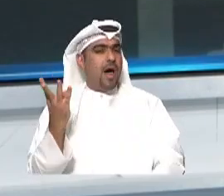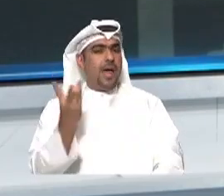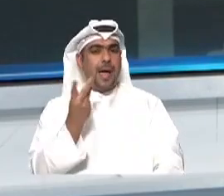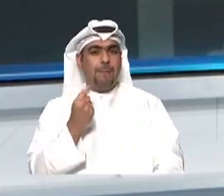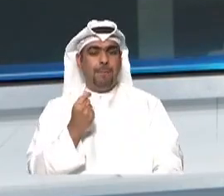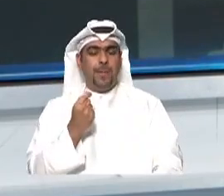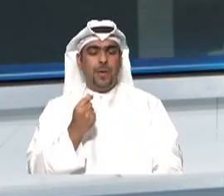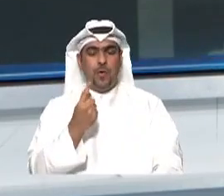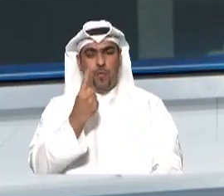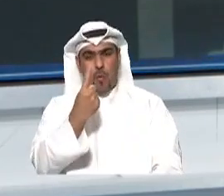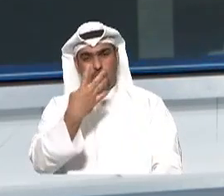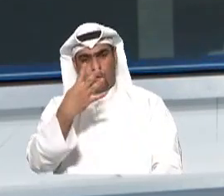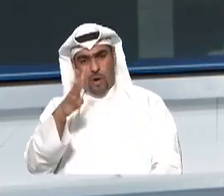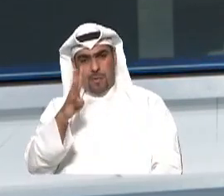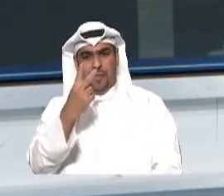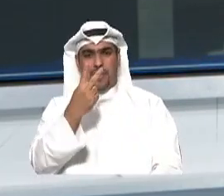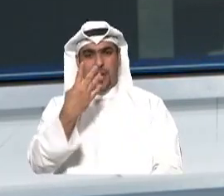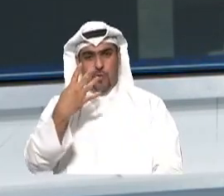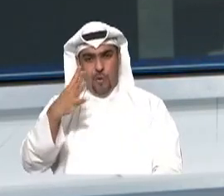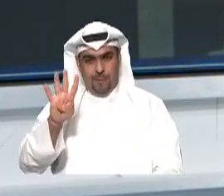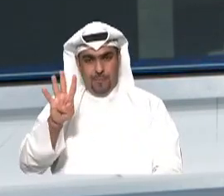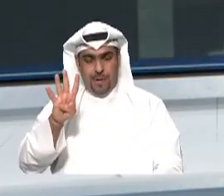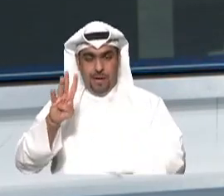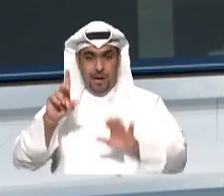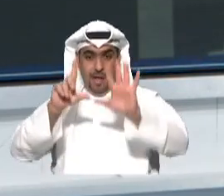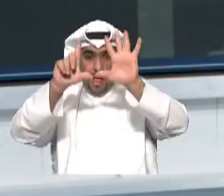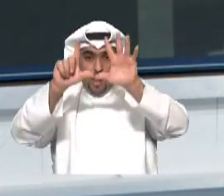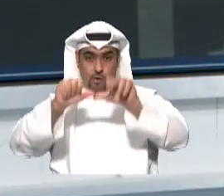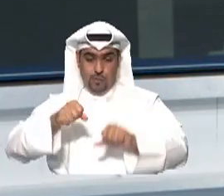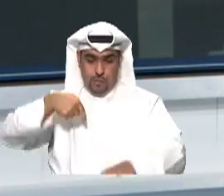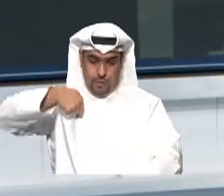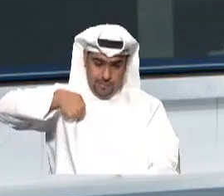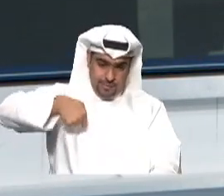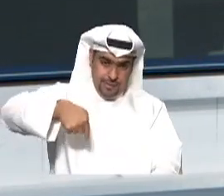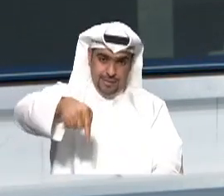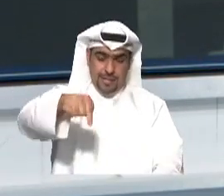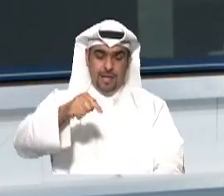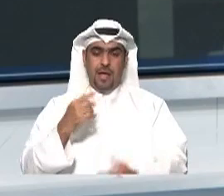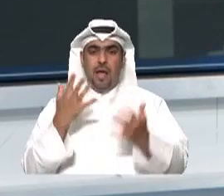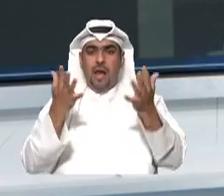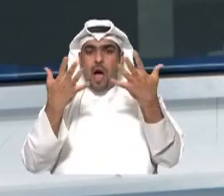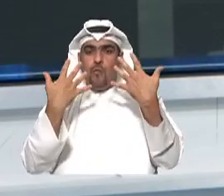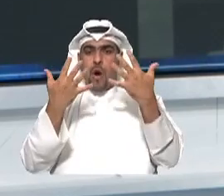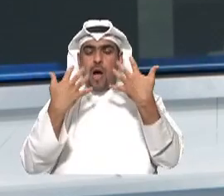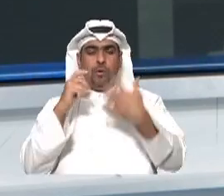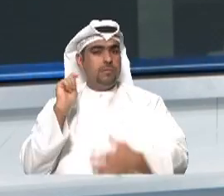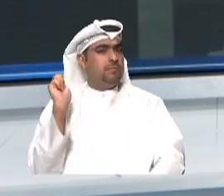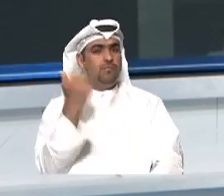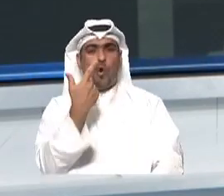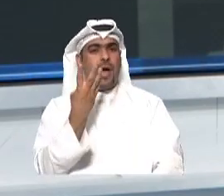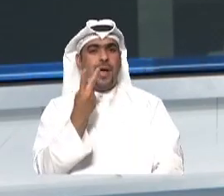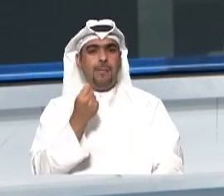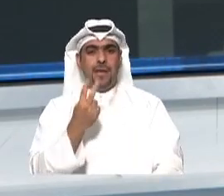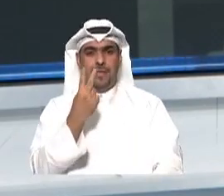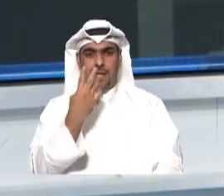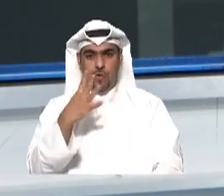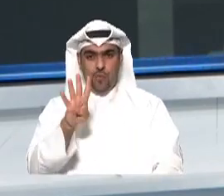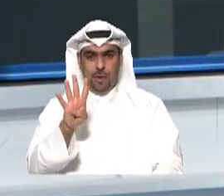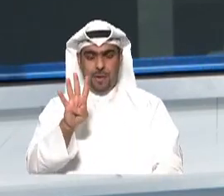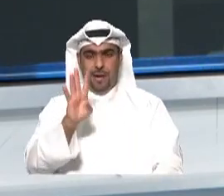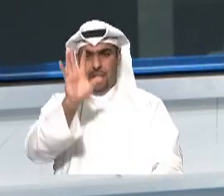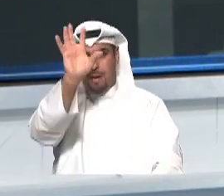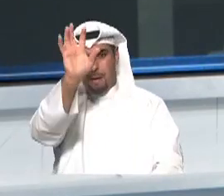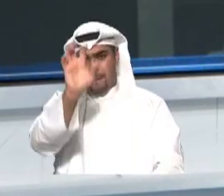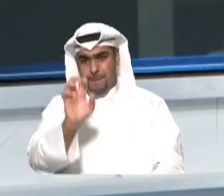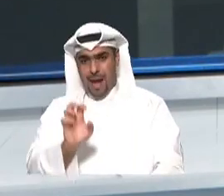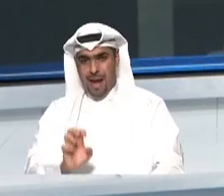المقبل نتوقع نشاطها على فترات قد تصل سرعتها إلى 42 كيلومتر في الساعة. ودرجات الحرارة الصغرى المتوقعة في الأيام